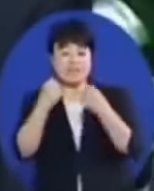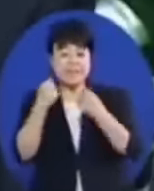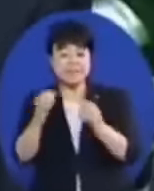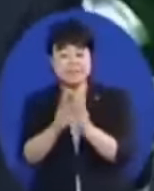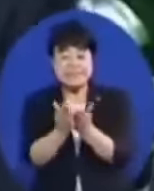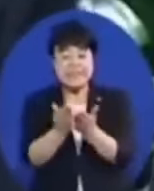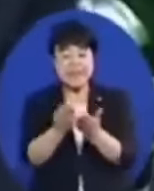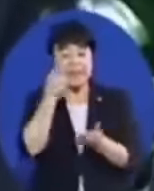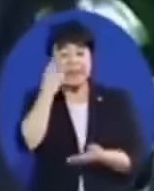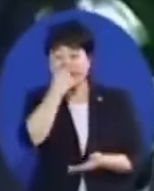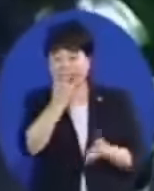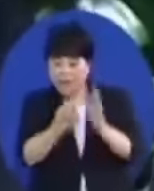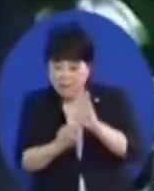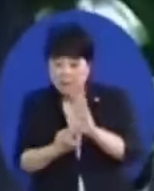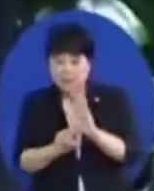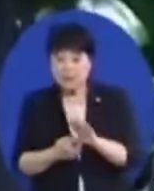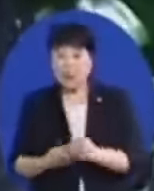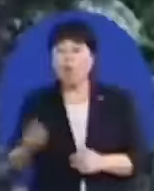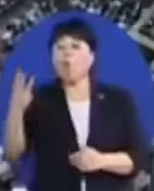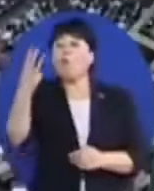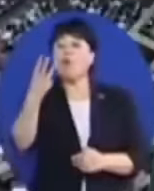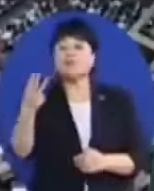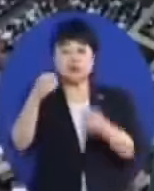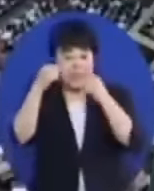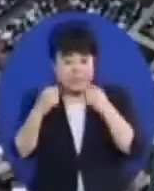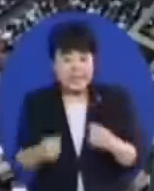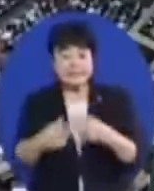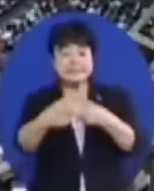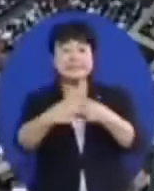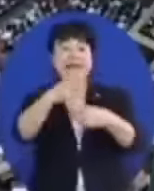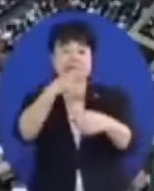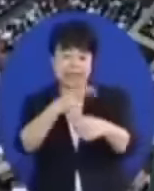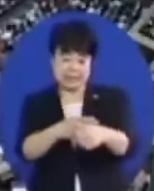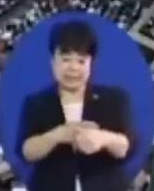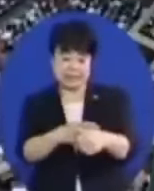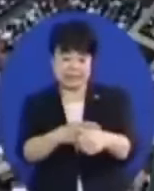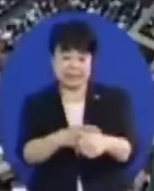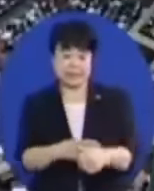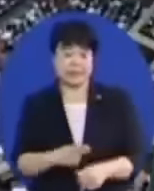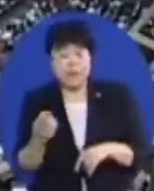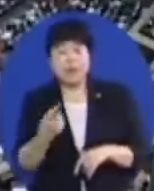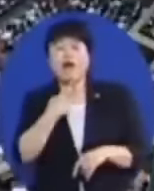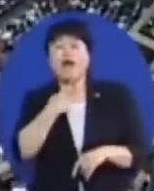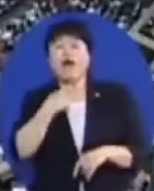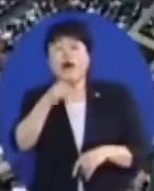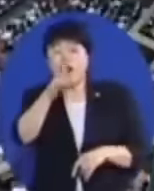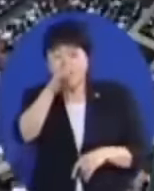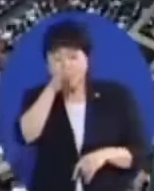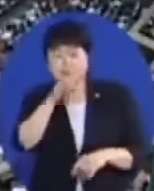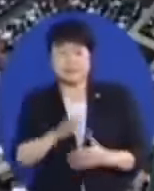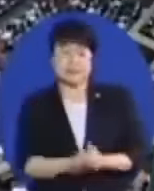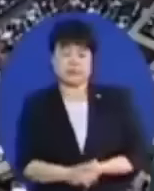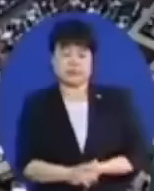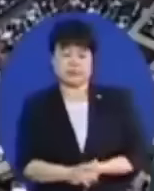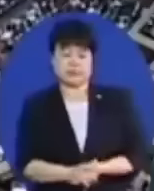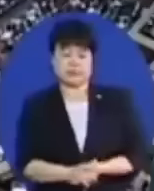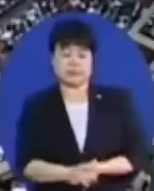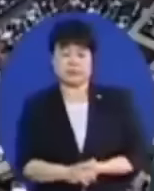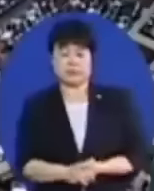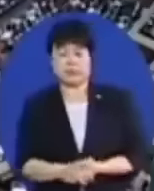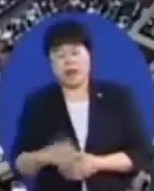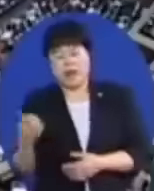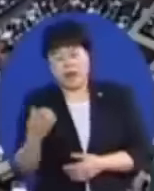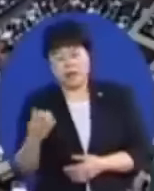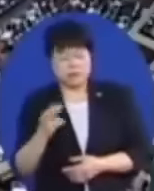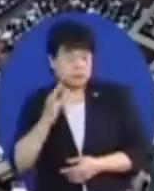간증이 있습니다. 워싱턴에 사는 바네사라는 의사인데 어느 날 극심한 관절 통증이 찾아왔습니다. 통증은